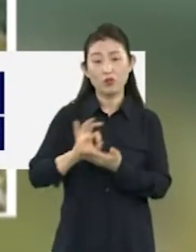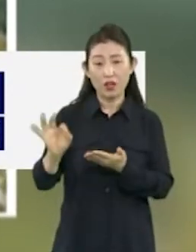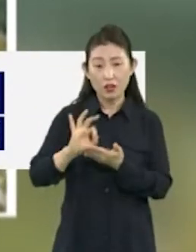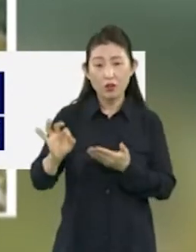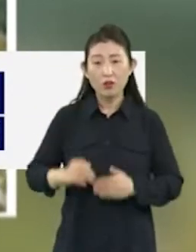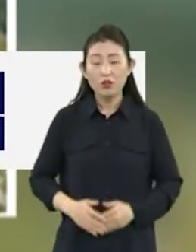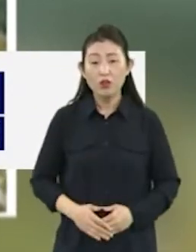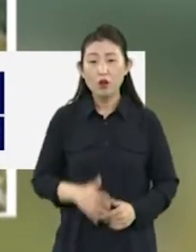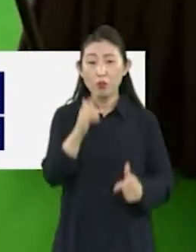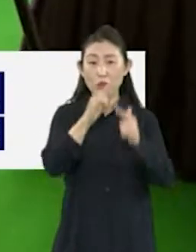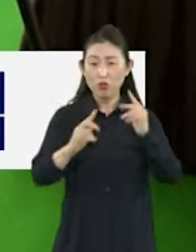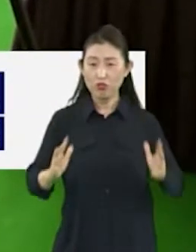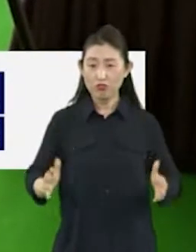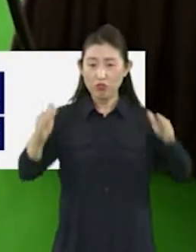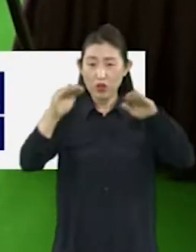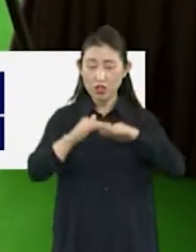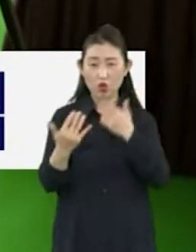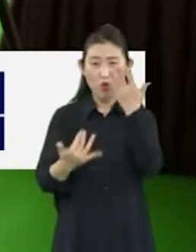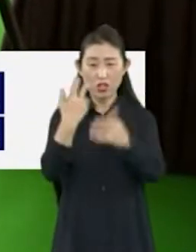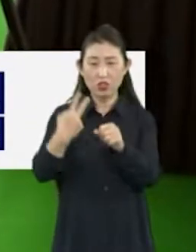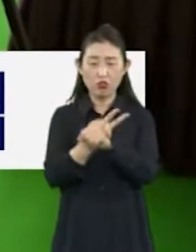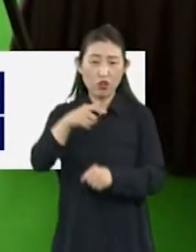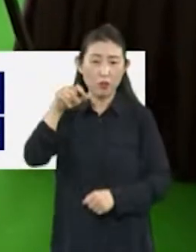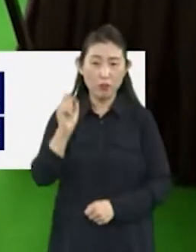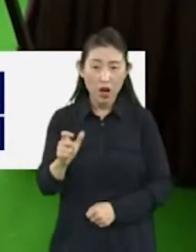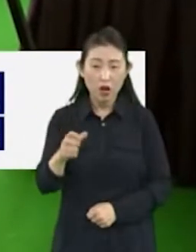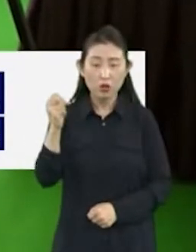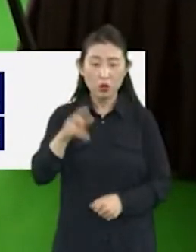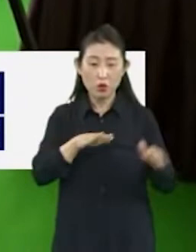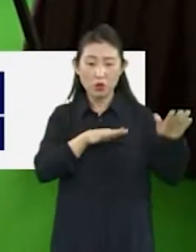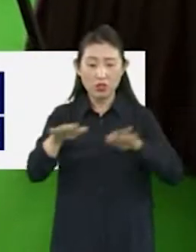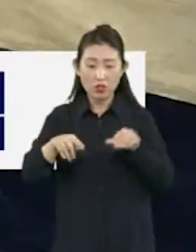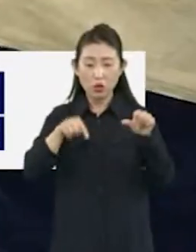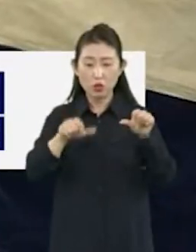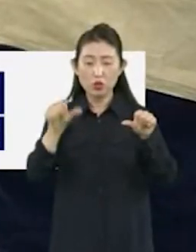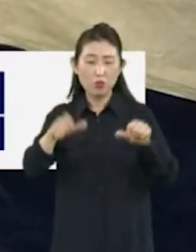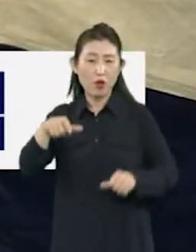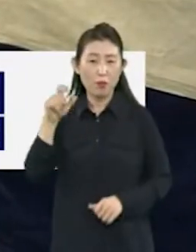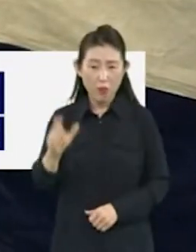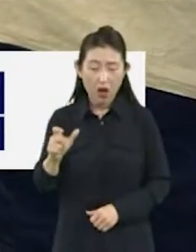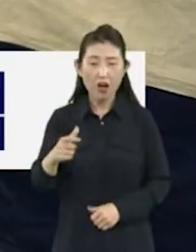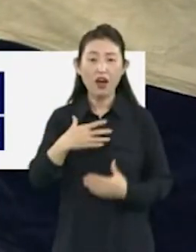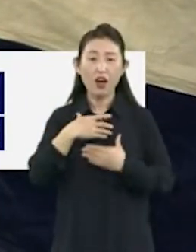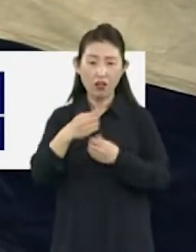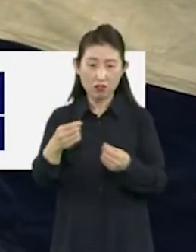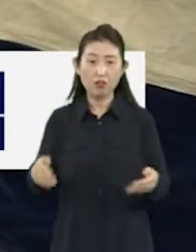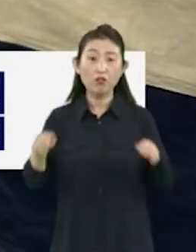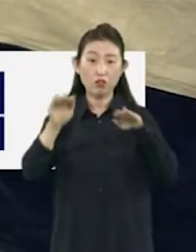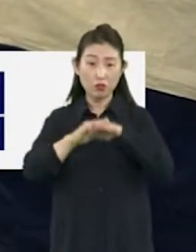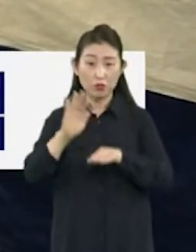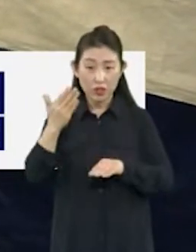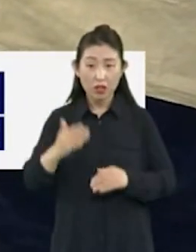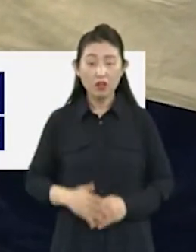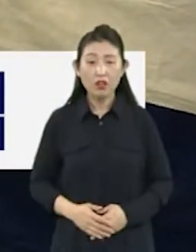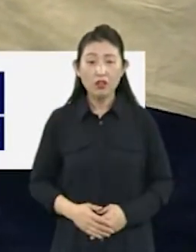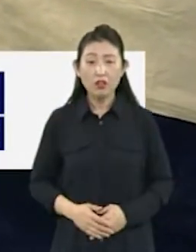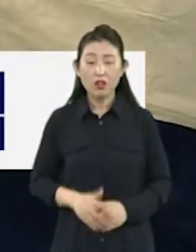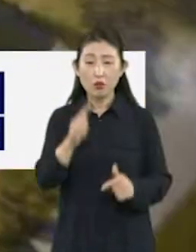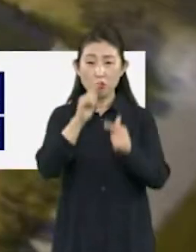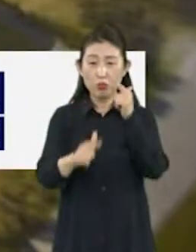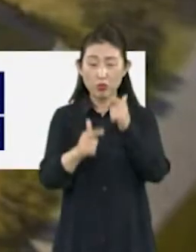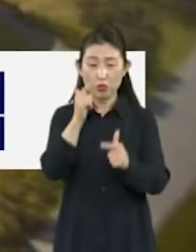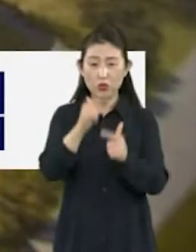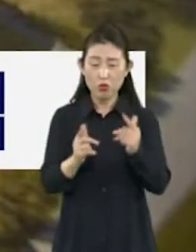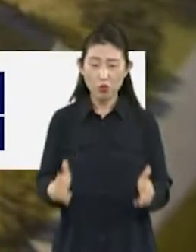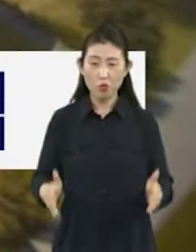투입하며 목재 구조지만 화재에도 2시간, 규모 5.5 지진에도 견디는 안전한 건축물로 국내 목조